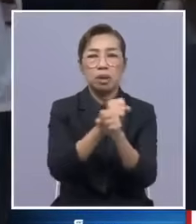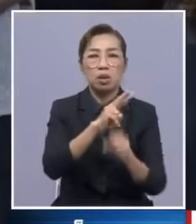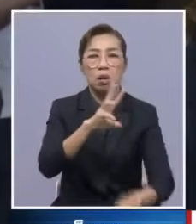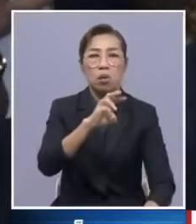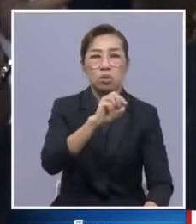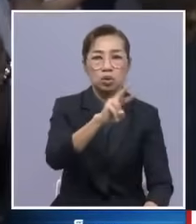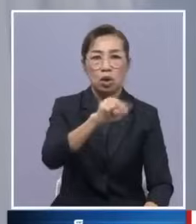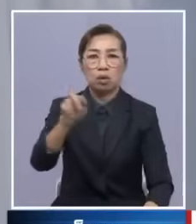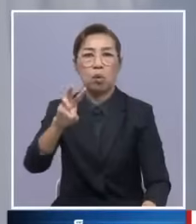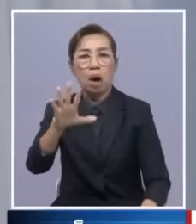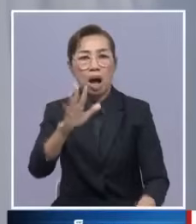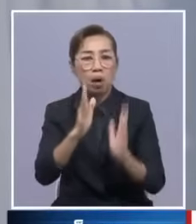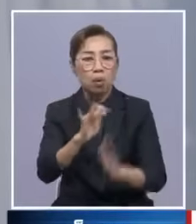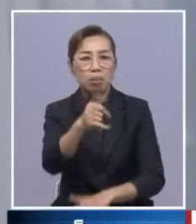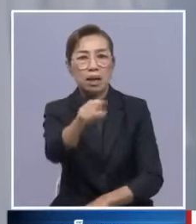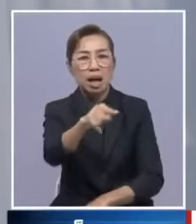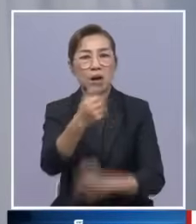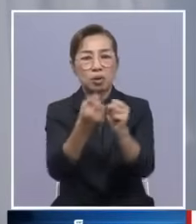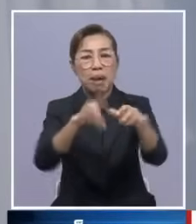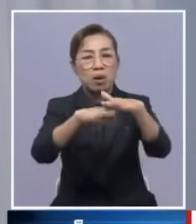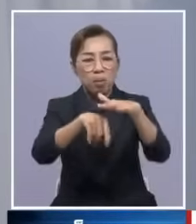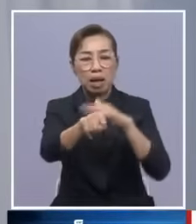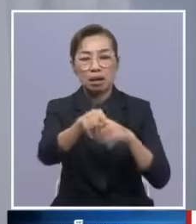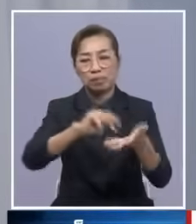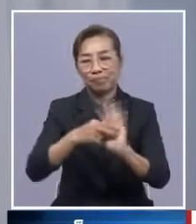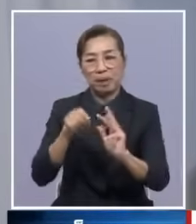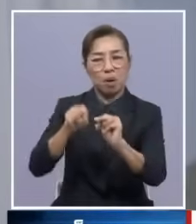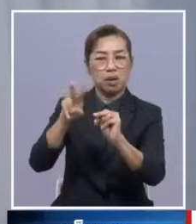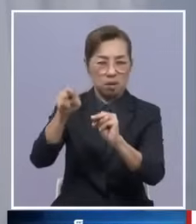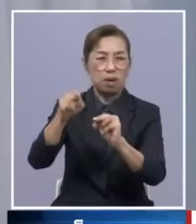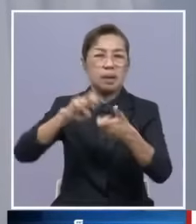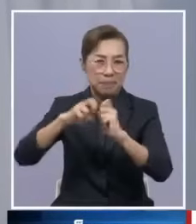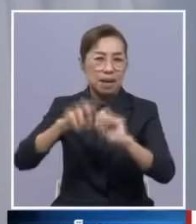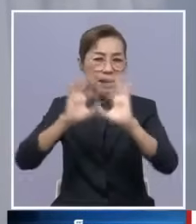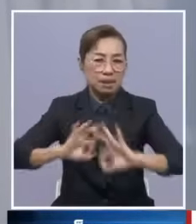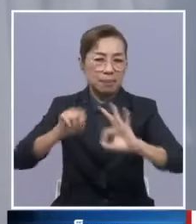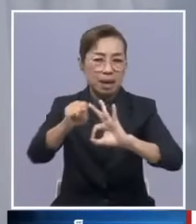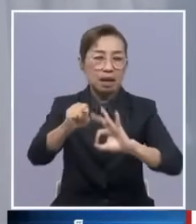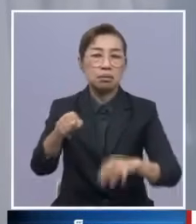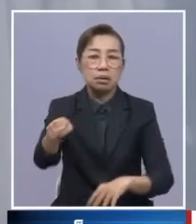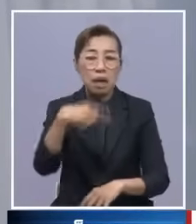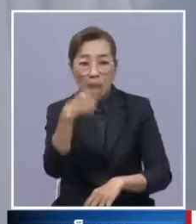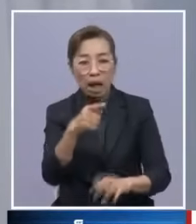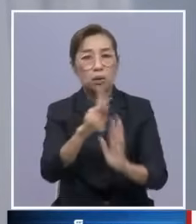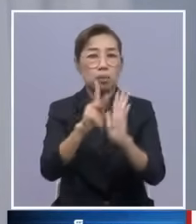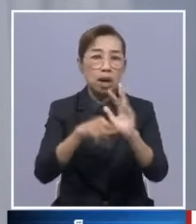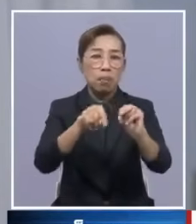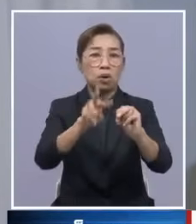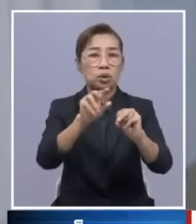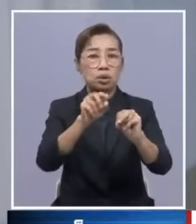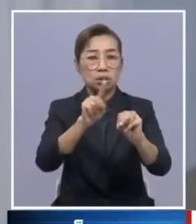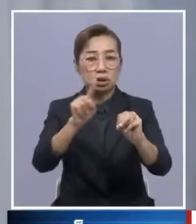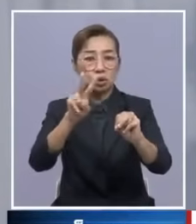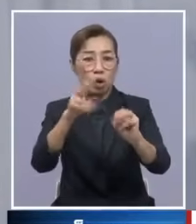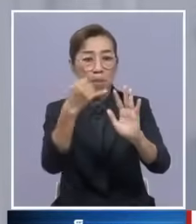ถึง18ปีเลยม112จะเป็นเงื่อนปนความขัดแย้งครั้งใหญ่การนิรโทษกรรมม.112 จะส่งผลต่อการผ่อนคลาย